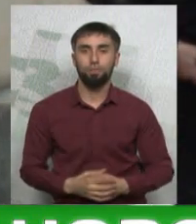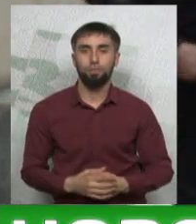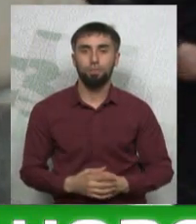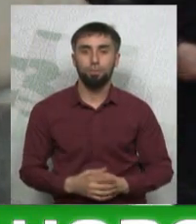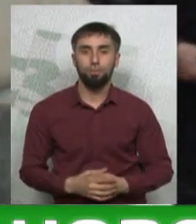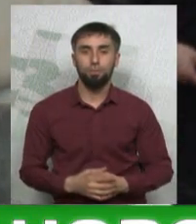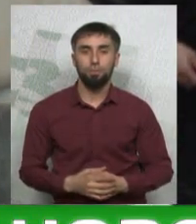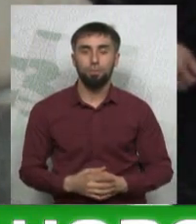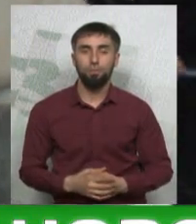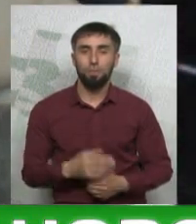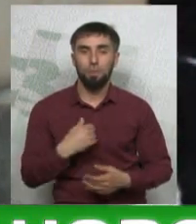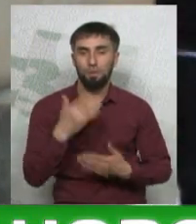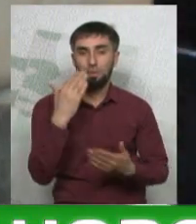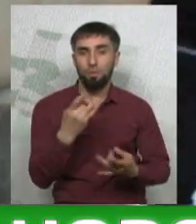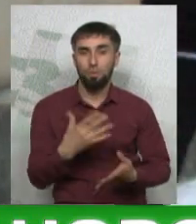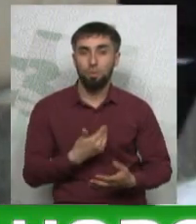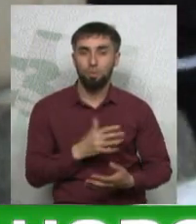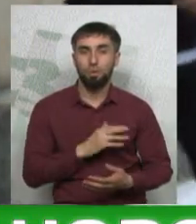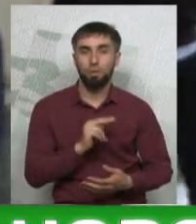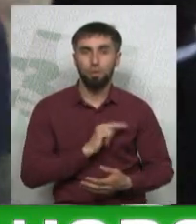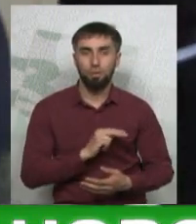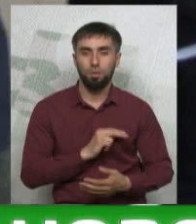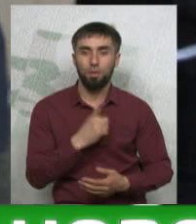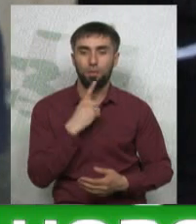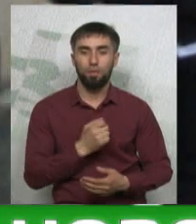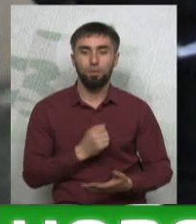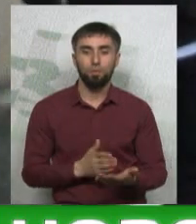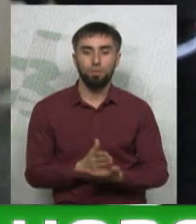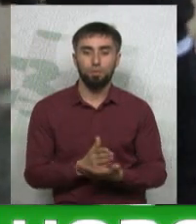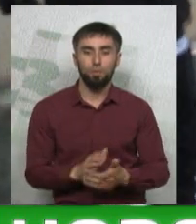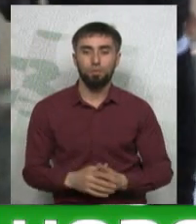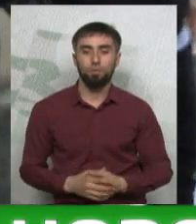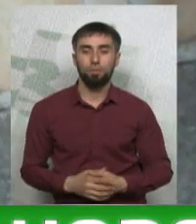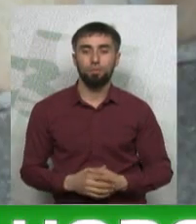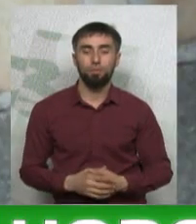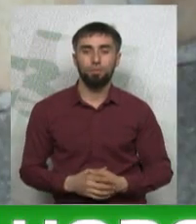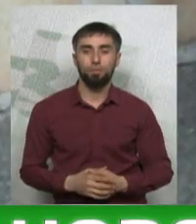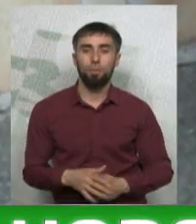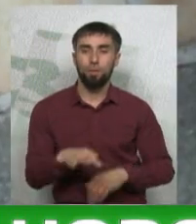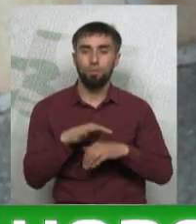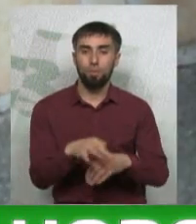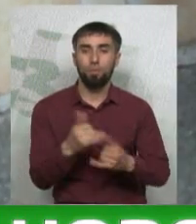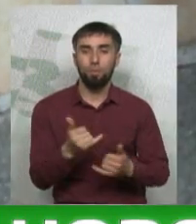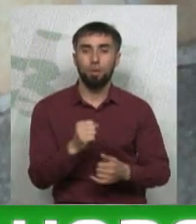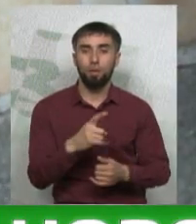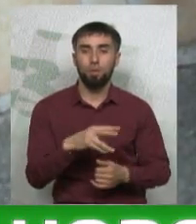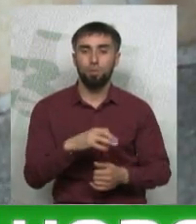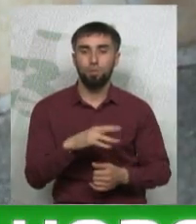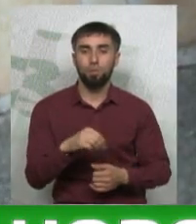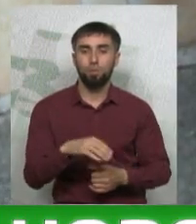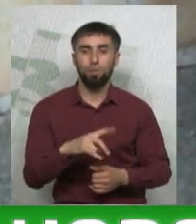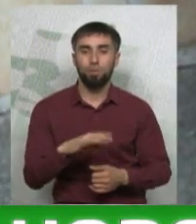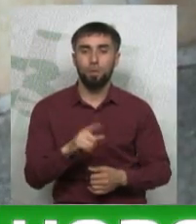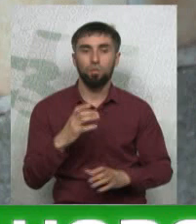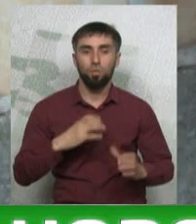Ну, не знаю, захотелось там поработать в военной службе, допустим, структуру таких. Провожают сегодня и Ахмеда Тамбиева,